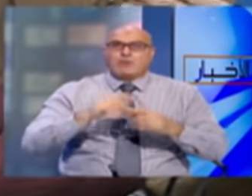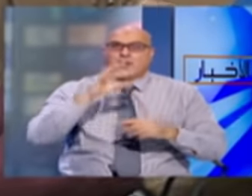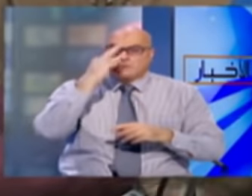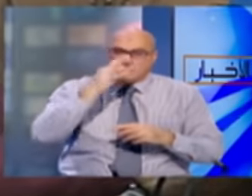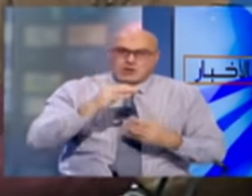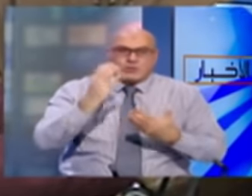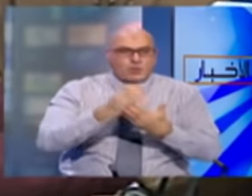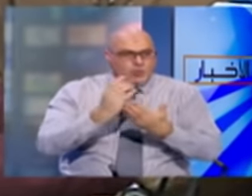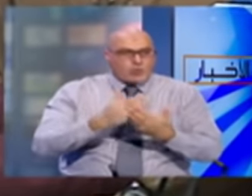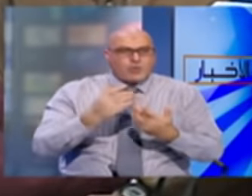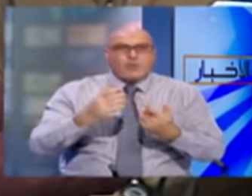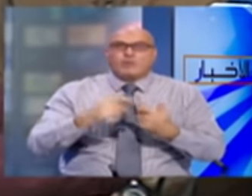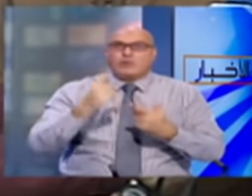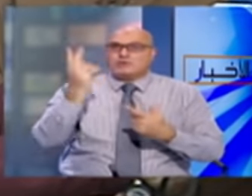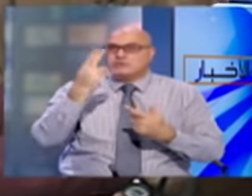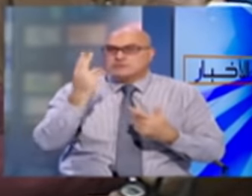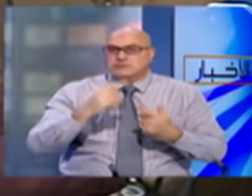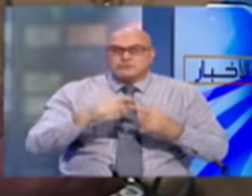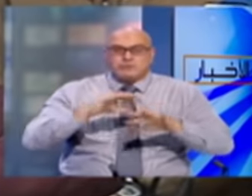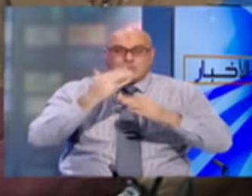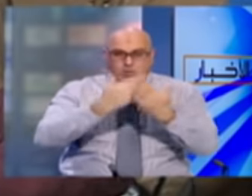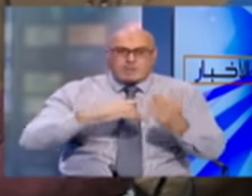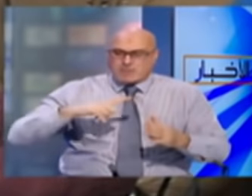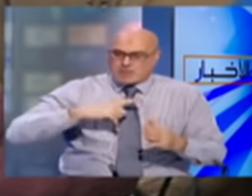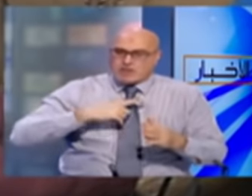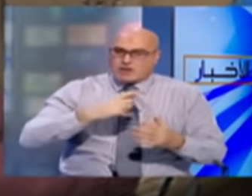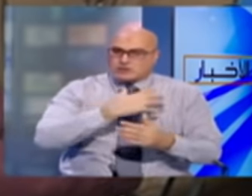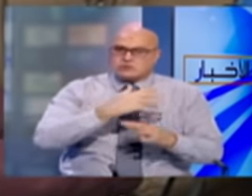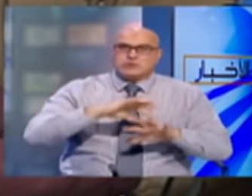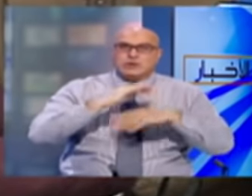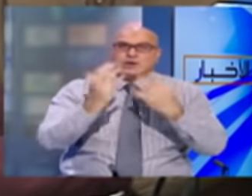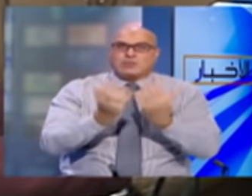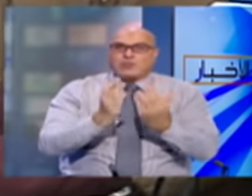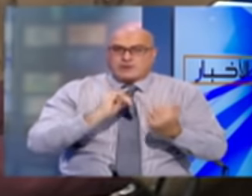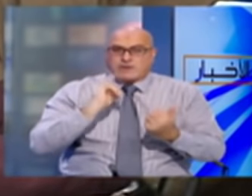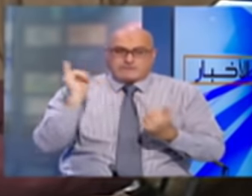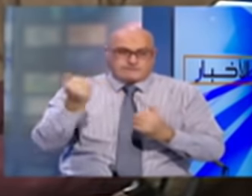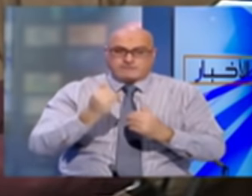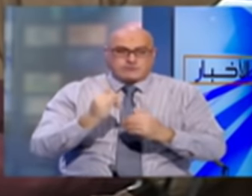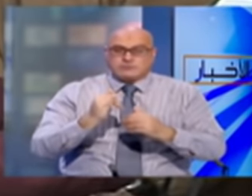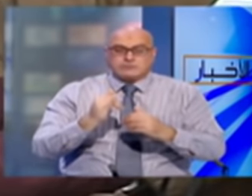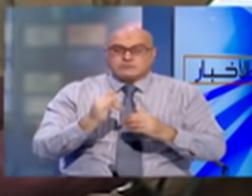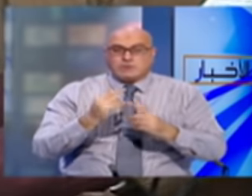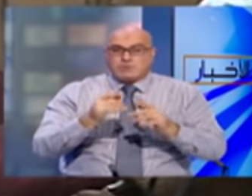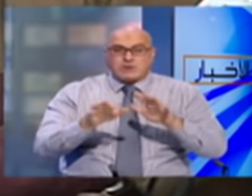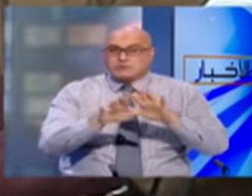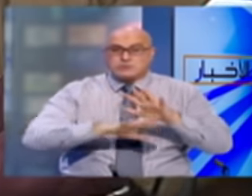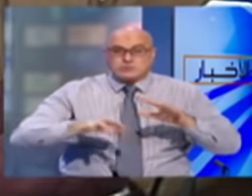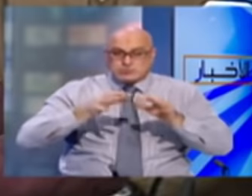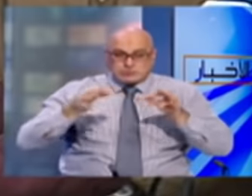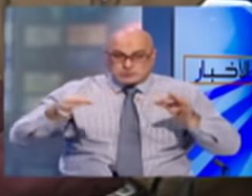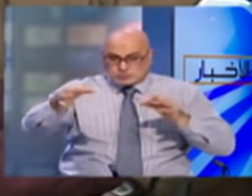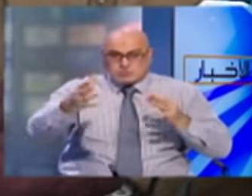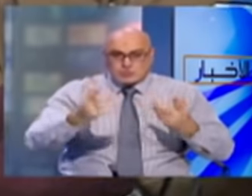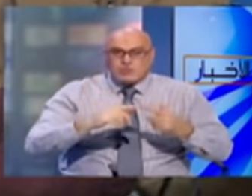من الطلبة الجامعية من إطارات الدولة في مختلف المستويات. وهذا هو الوعي الذي نود أن يتسع ويمتد. رسالة القرآن